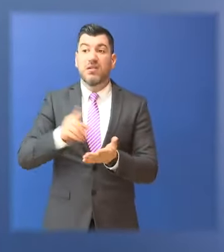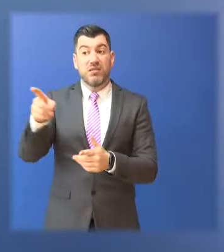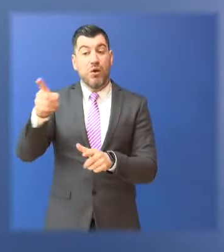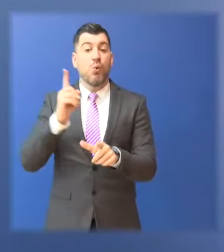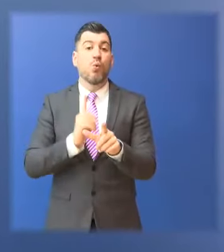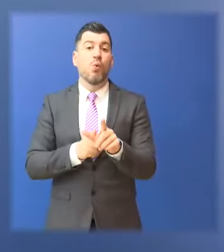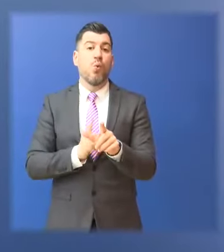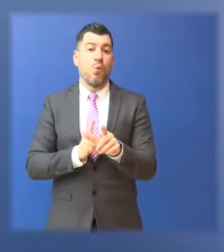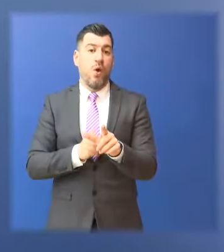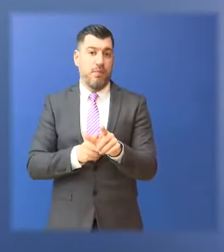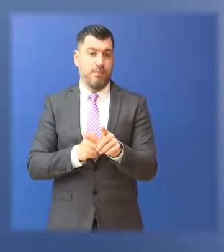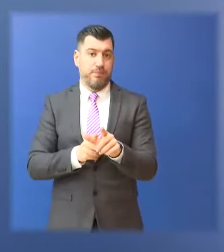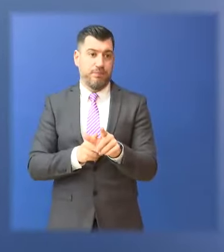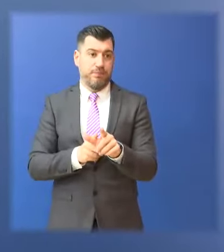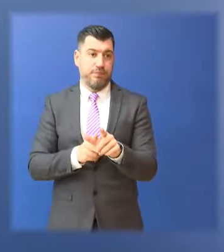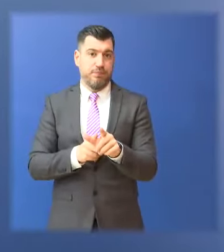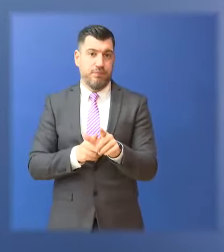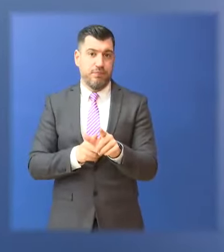χώρο